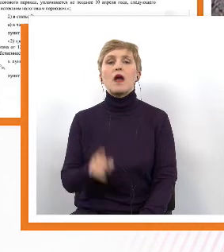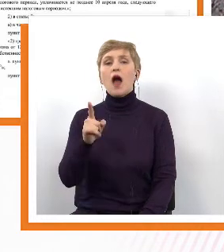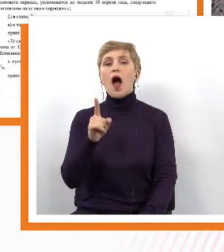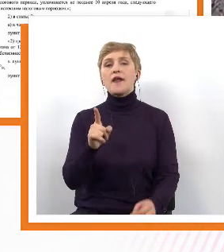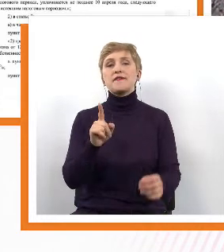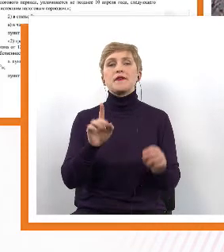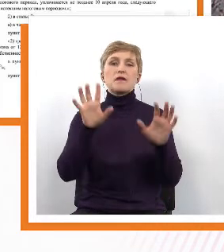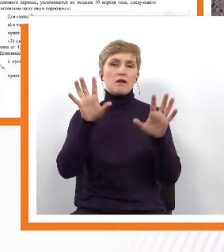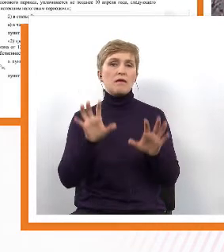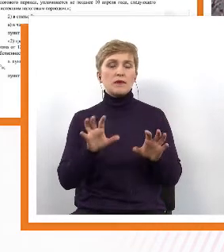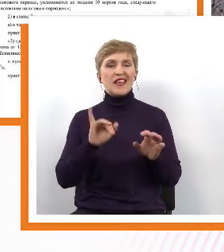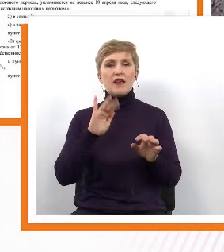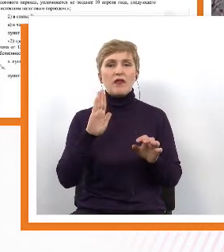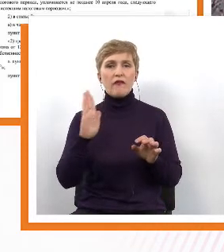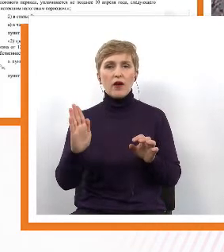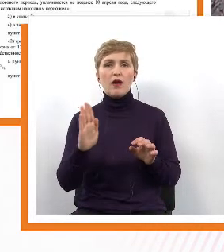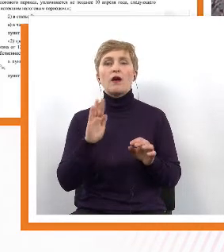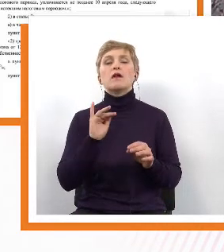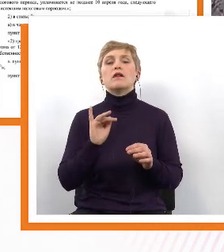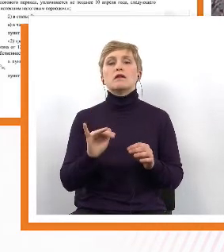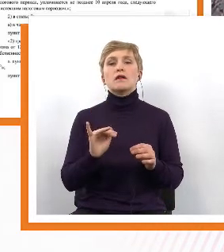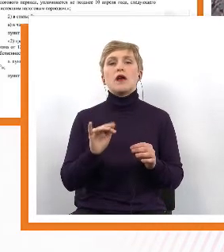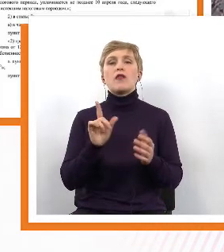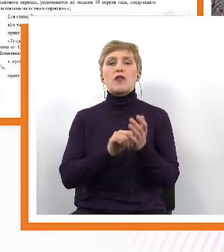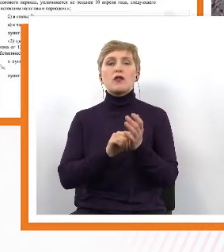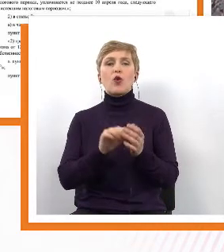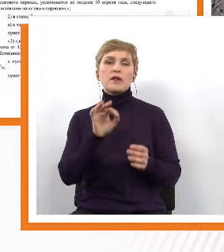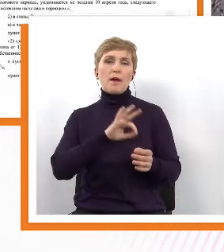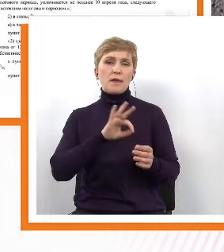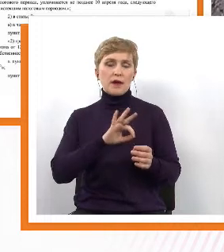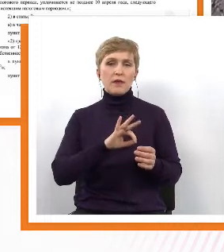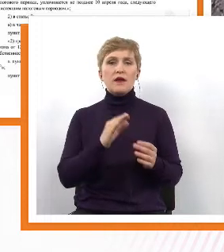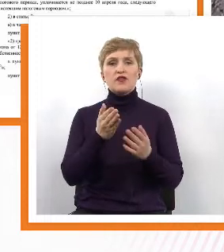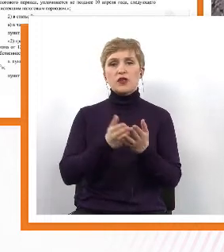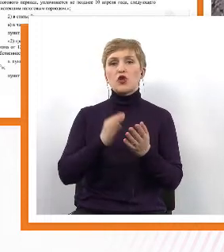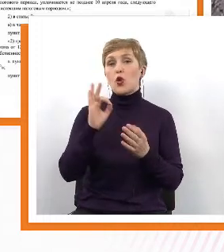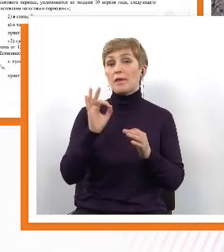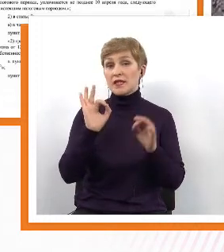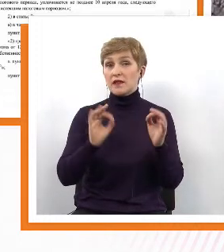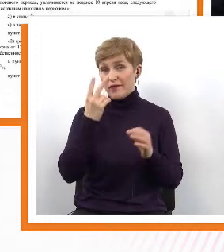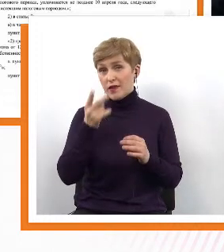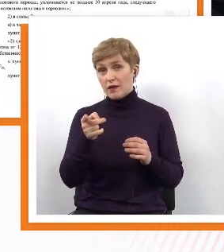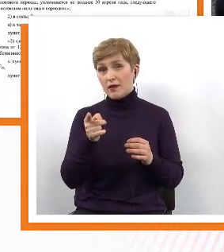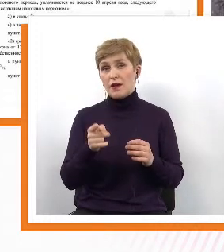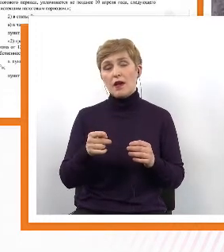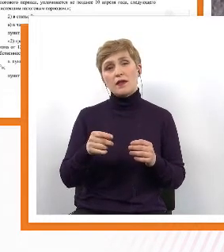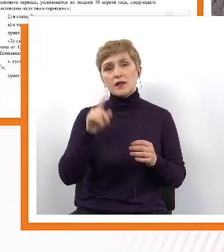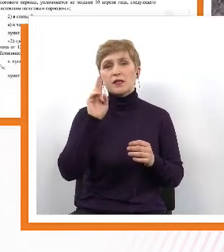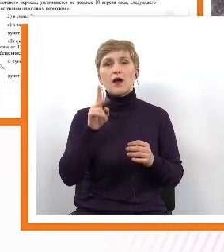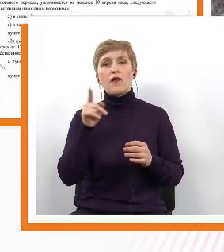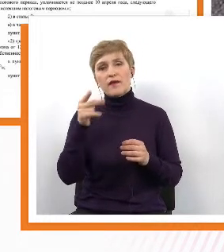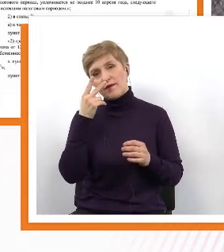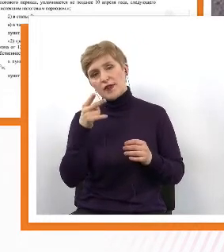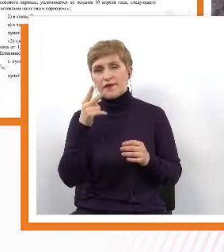регламентировали ИНВ и, значит, вот налог на прибыль, в частности, видите, 0% здесь, не вижу, видно вам, нет.